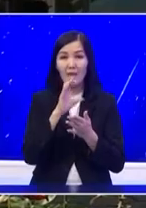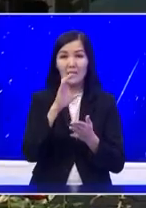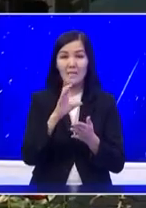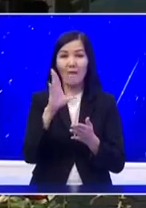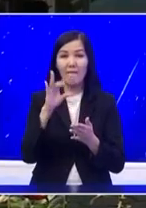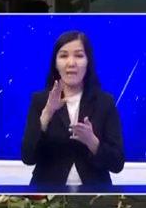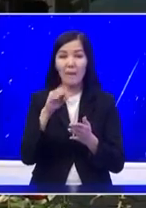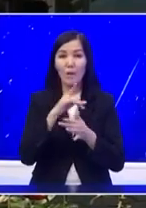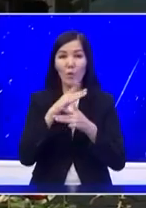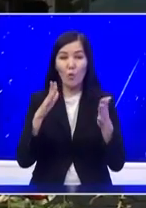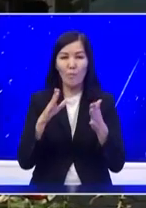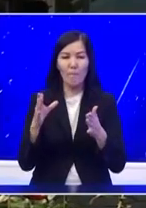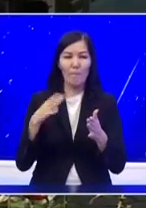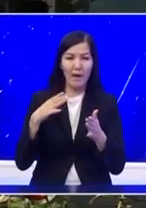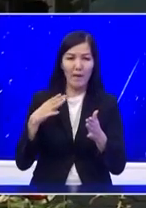витаминға бай